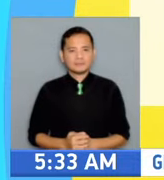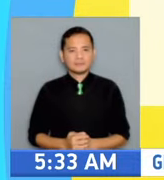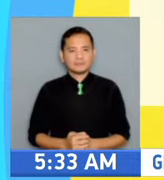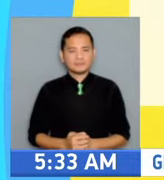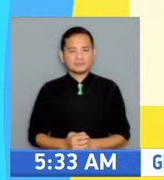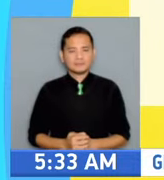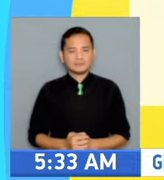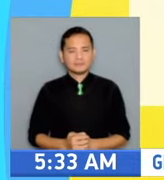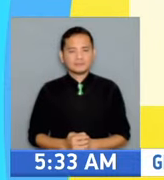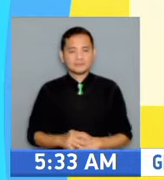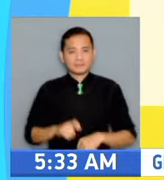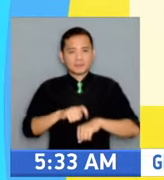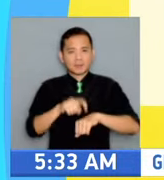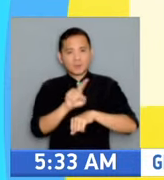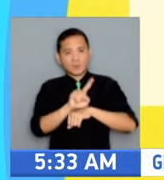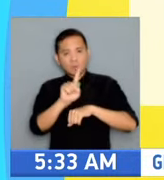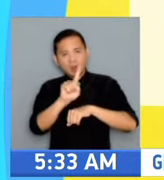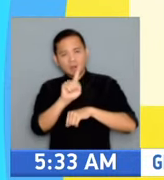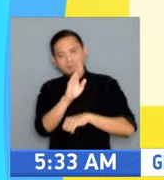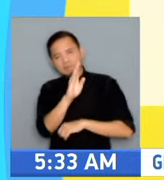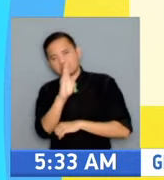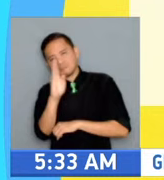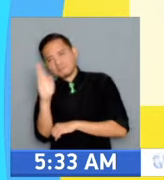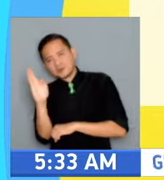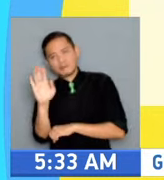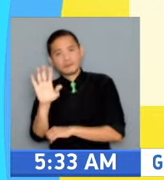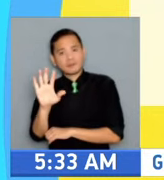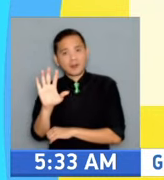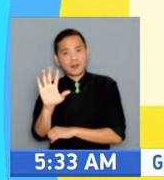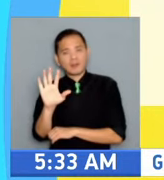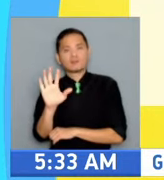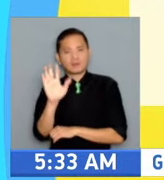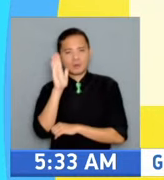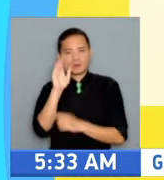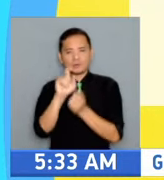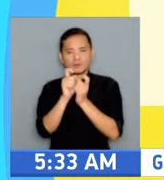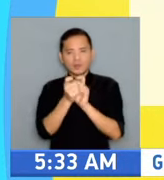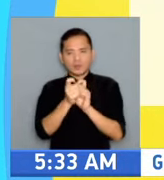1 p.m. hanggang 5 p.m., modular distance learning o online classes muna sila.